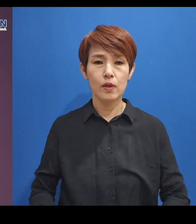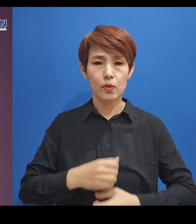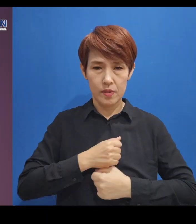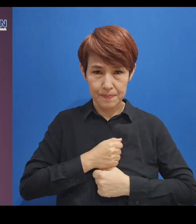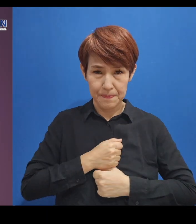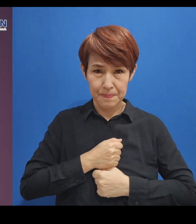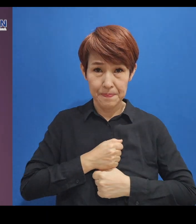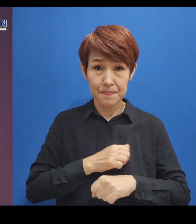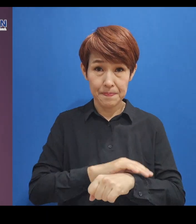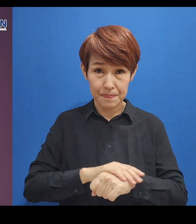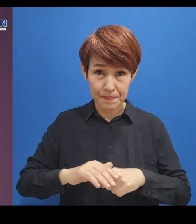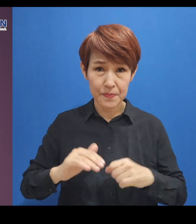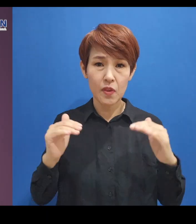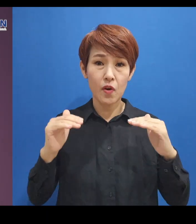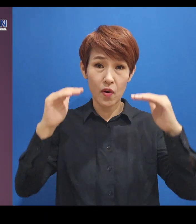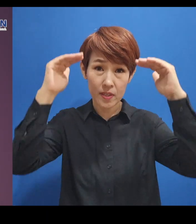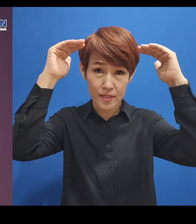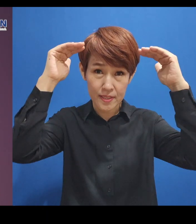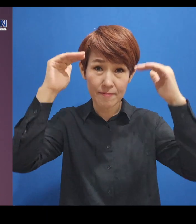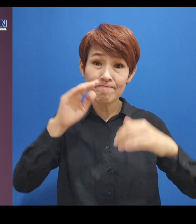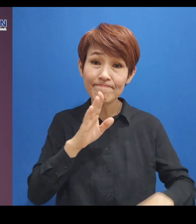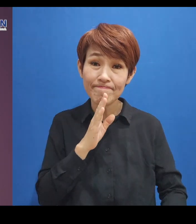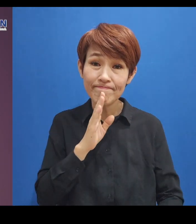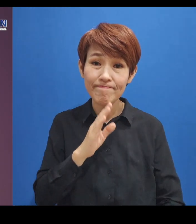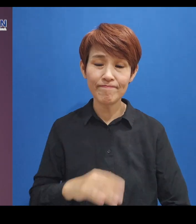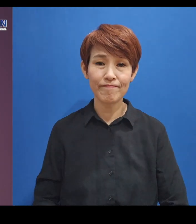게 어른의 특징이죠.